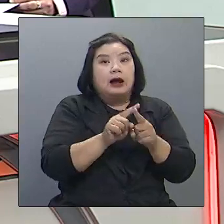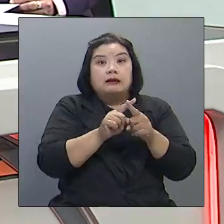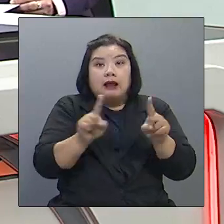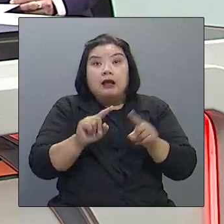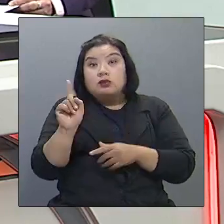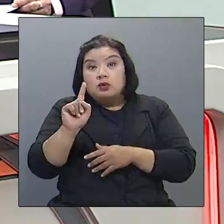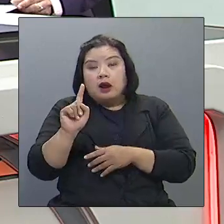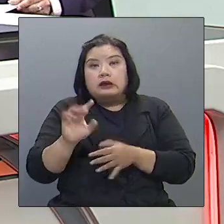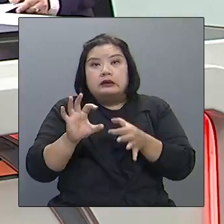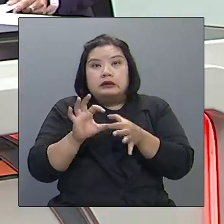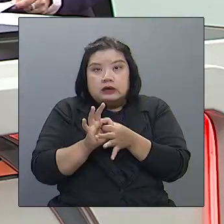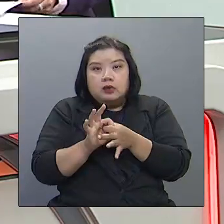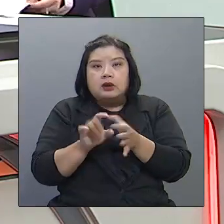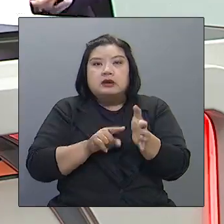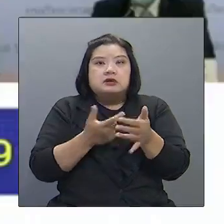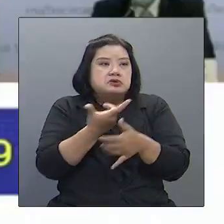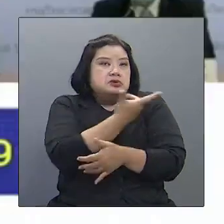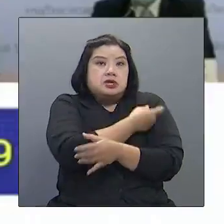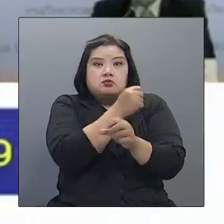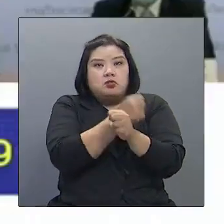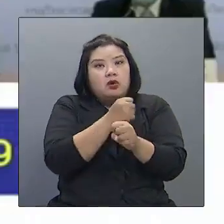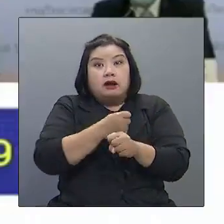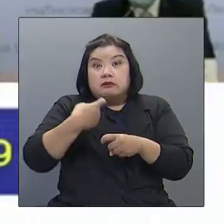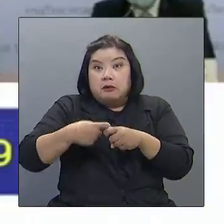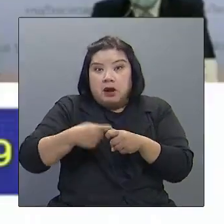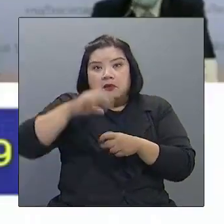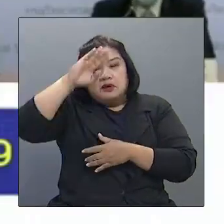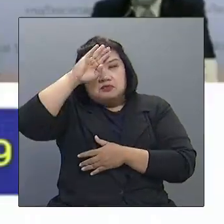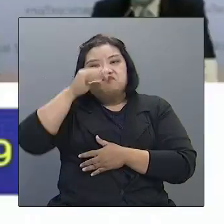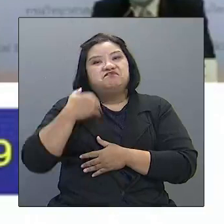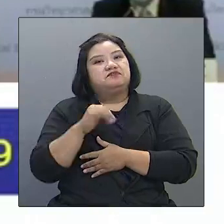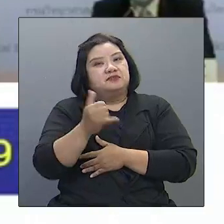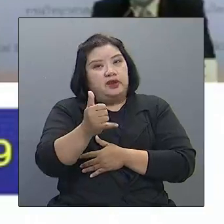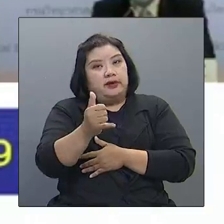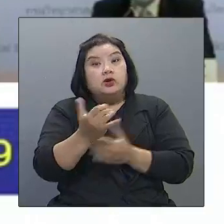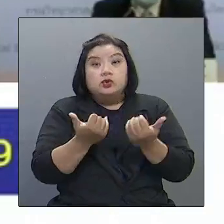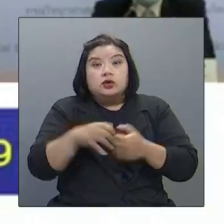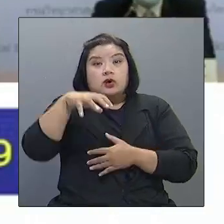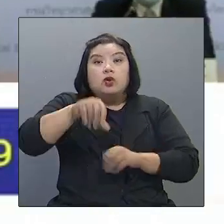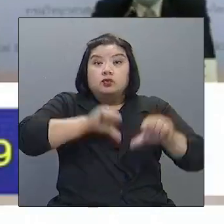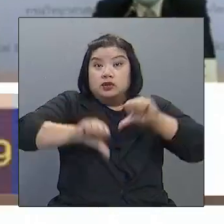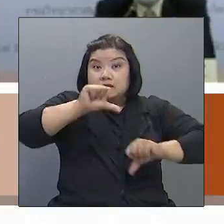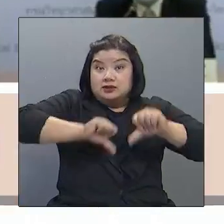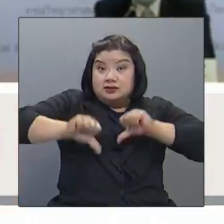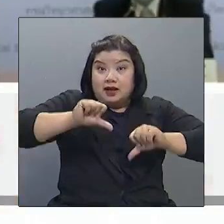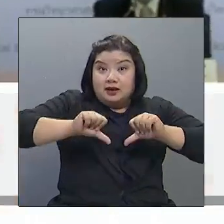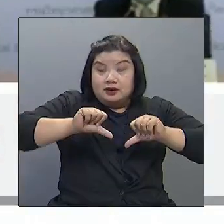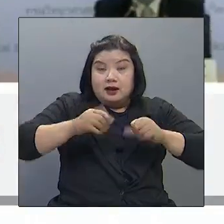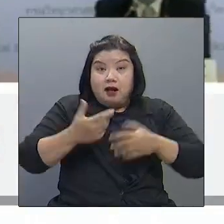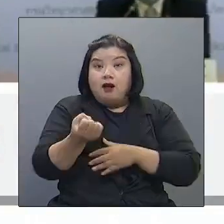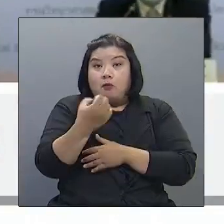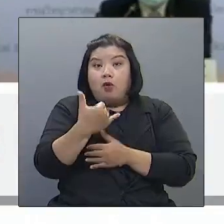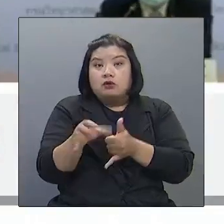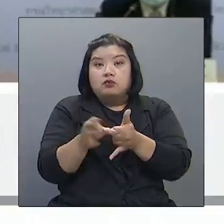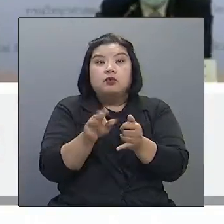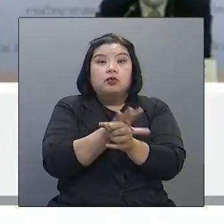ความสามารถในการหลบภูมิคุ้มกันค่ะกรมวิทยาศาสตร์การแพทย์เปิดเผยรายละเอียดของผู้ติดเชื้อโควิ